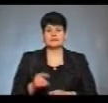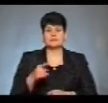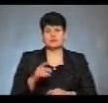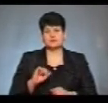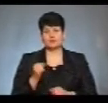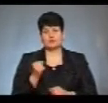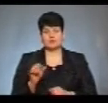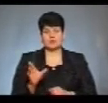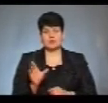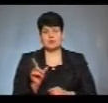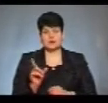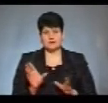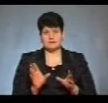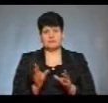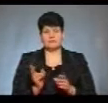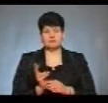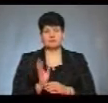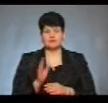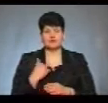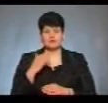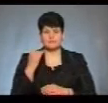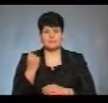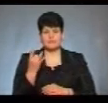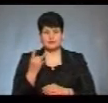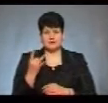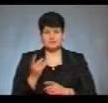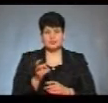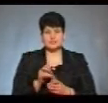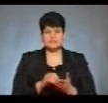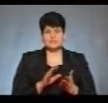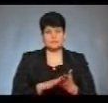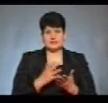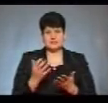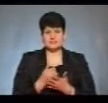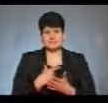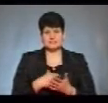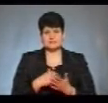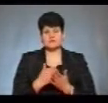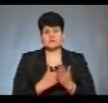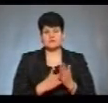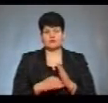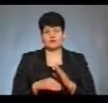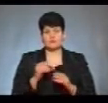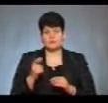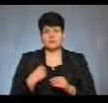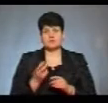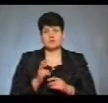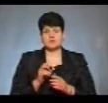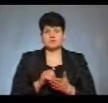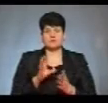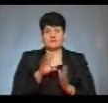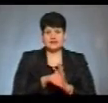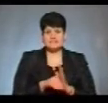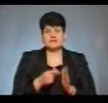подругою голосуватимуть вперше. Прийшли зареєструватися, бо не знайшли себе у списку виборців. Ми прийшли сюди, щоб внести себе в